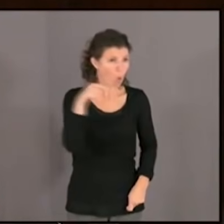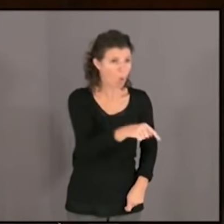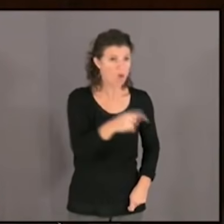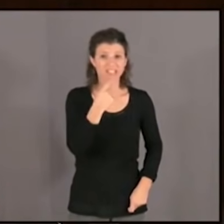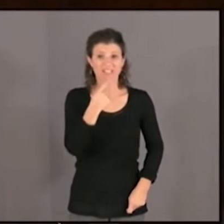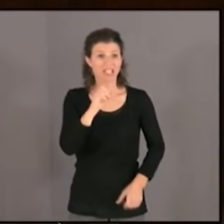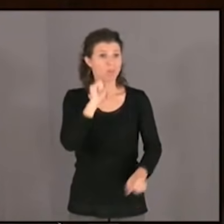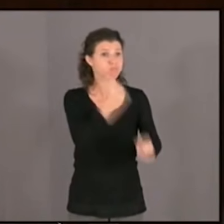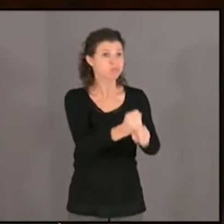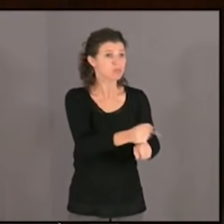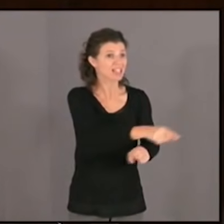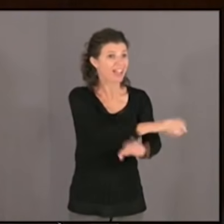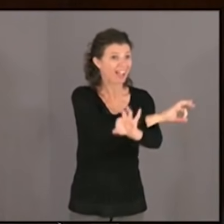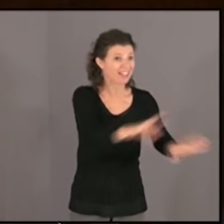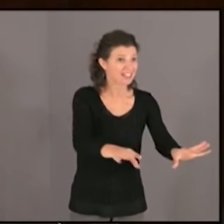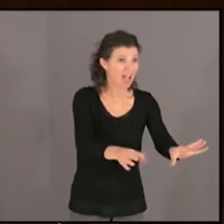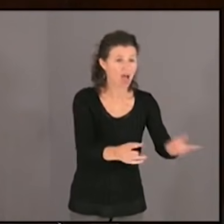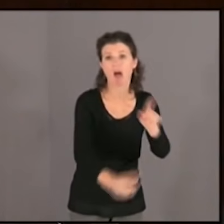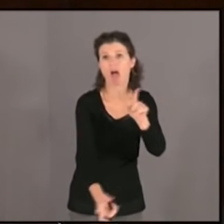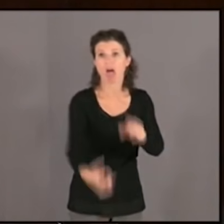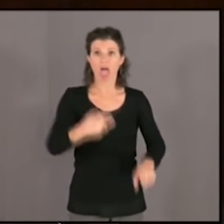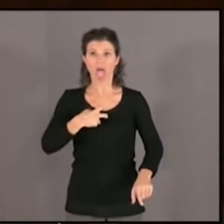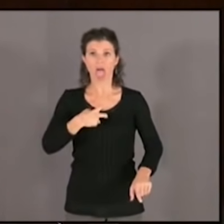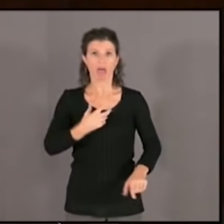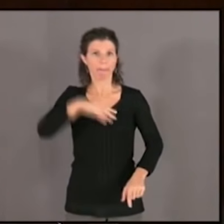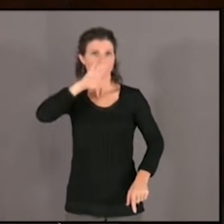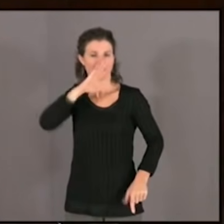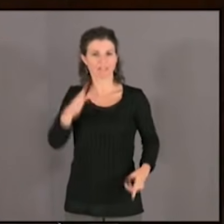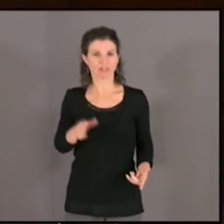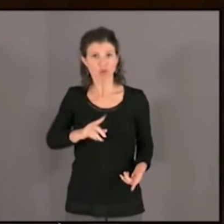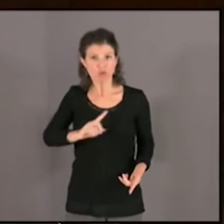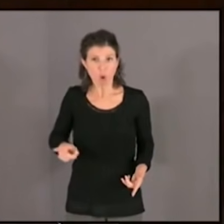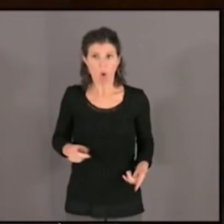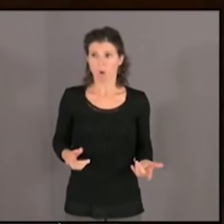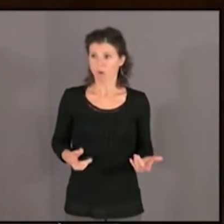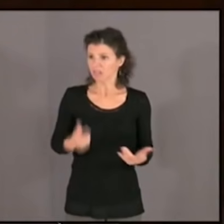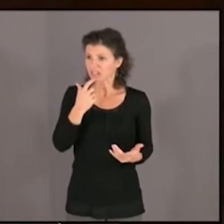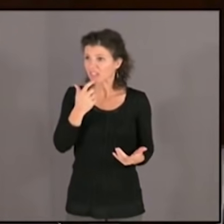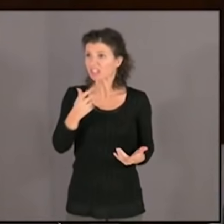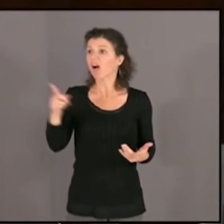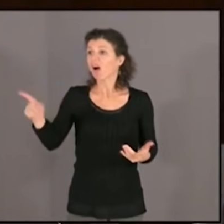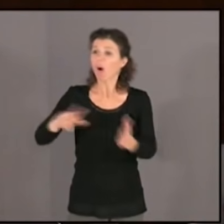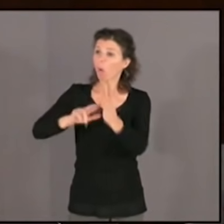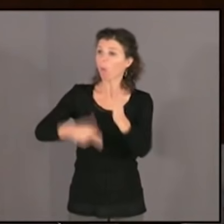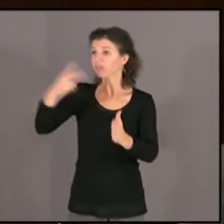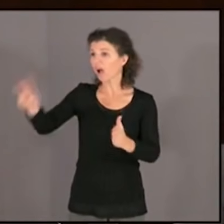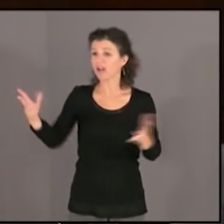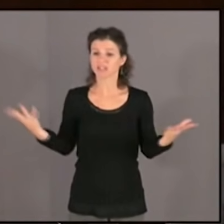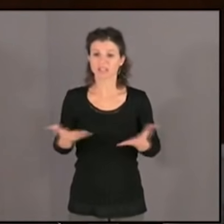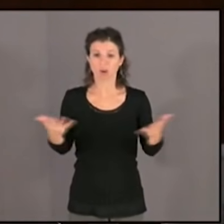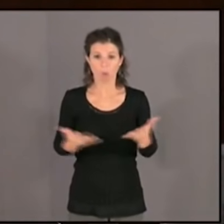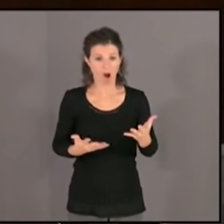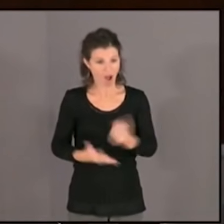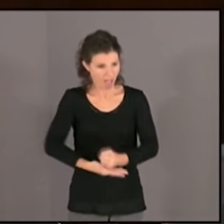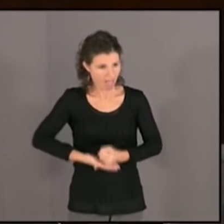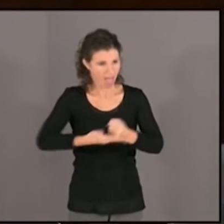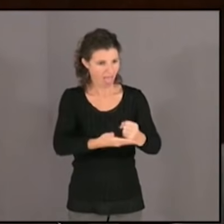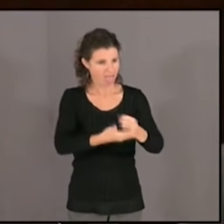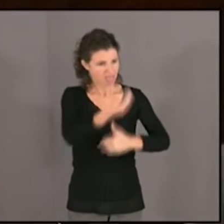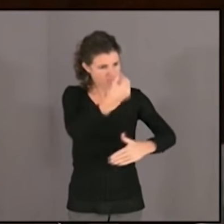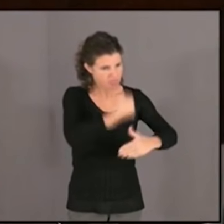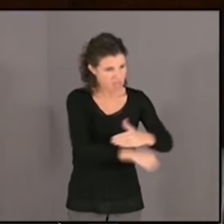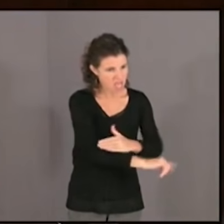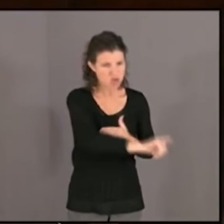puisque nous avons rempli notre contrat de les aider quasiment de la naissance à la mort. Il y a bien un moment donné où il